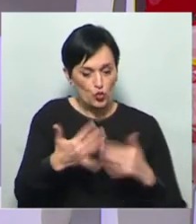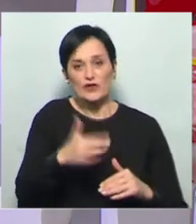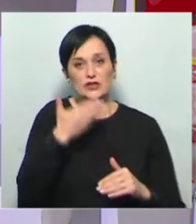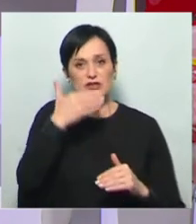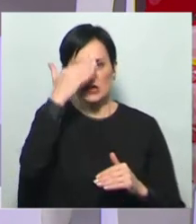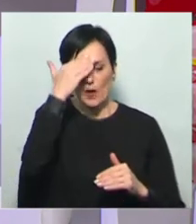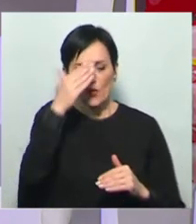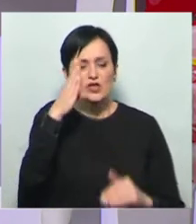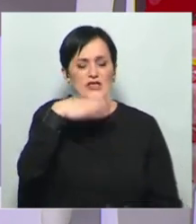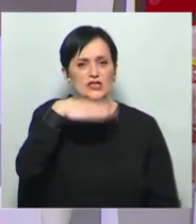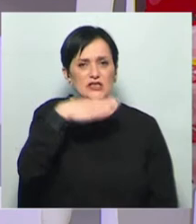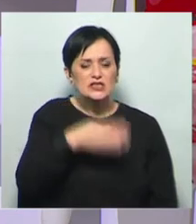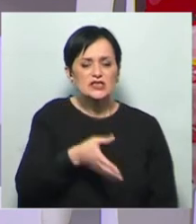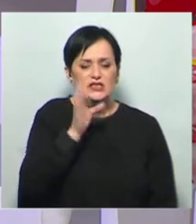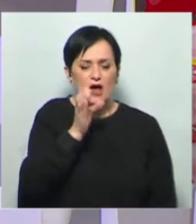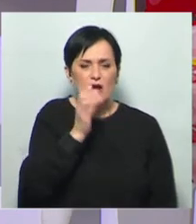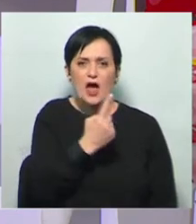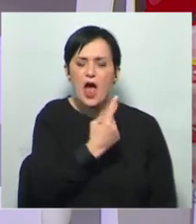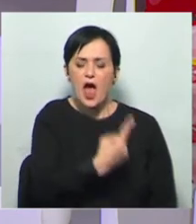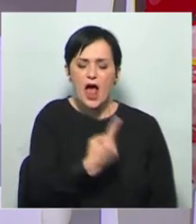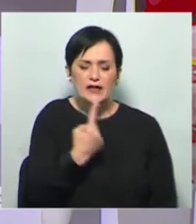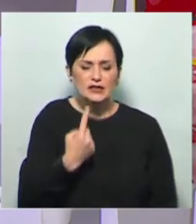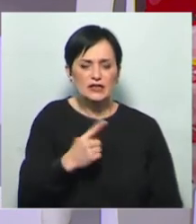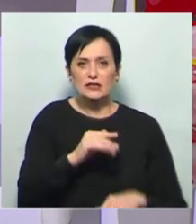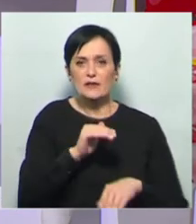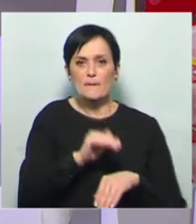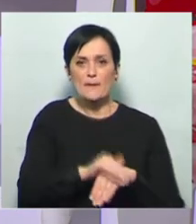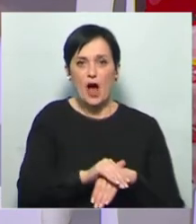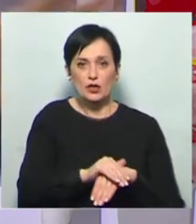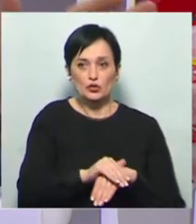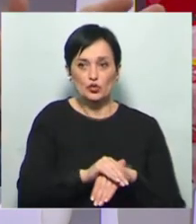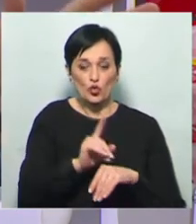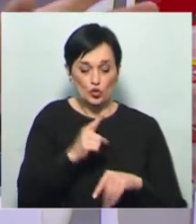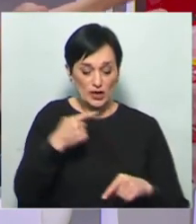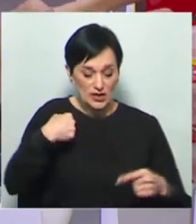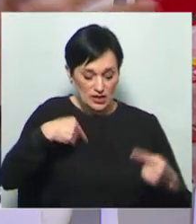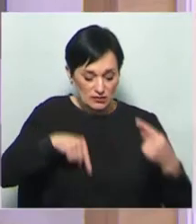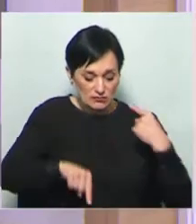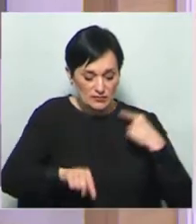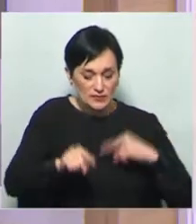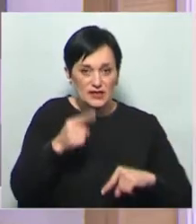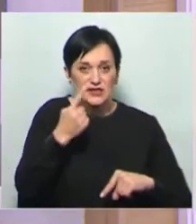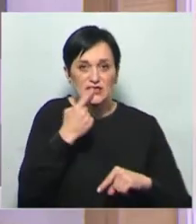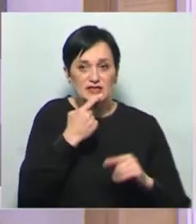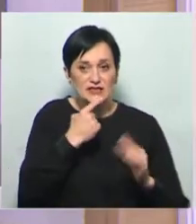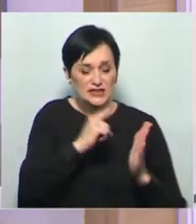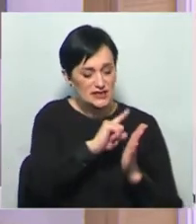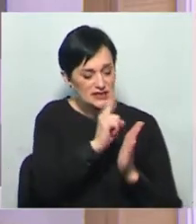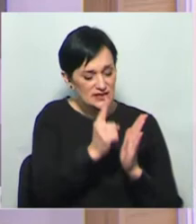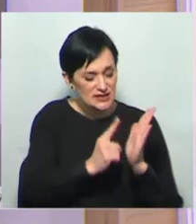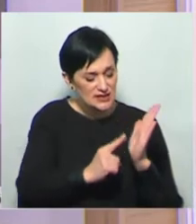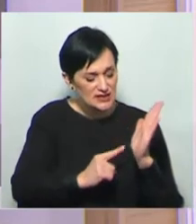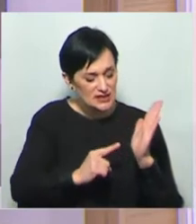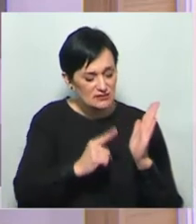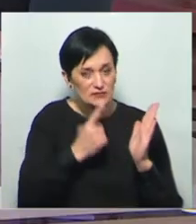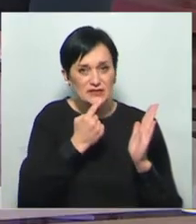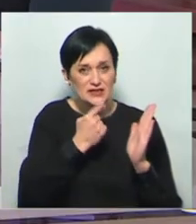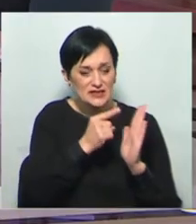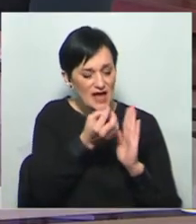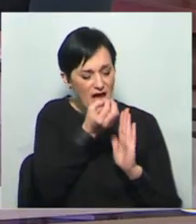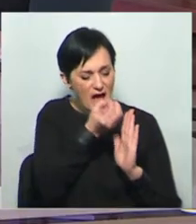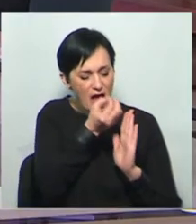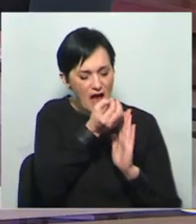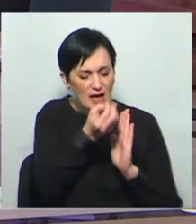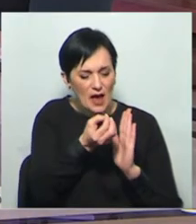ამიტომ წყალი ეს არის ერთ-ერთი გამოპირობებელი ფაქტორი, რომ ეს ბალანსი, ანუ სისხლის ფორმიანი ელემენტები და